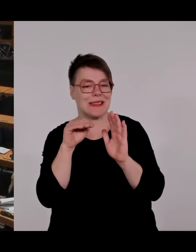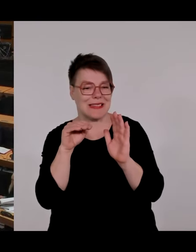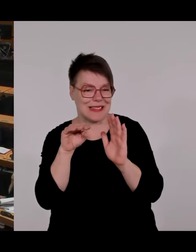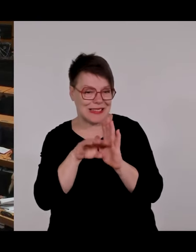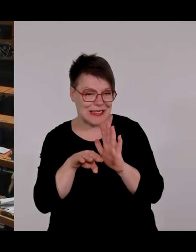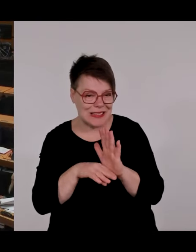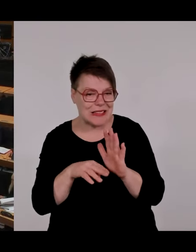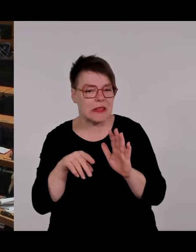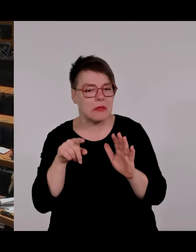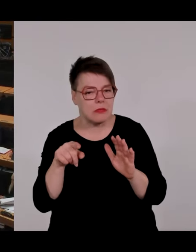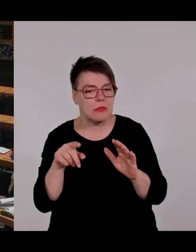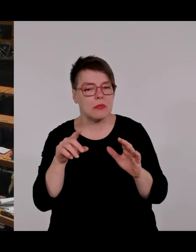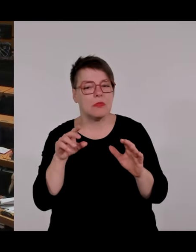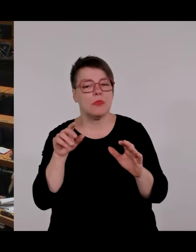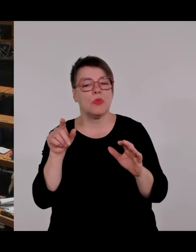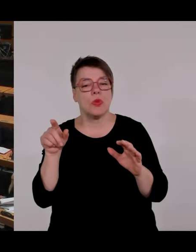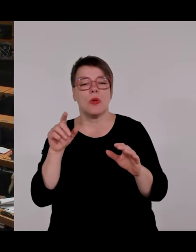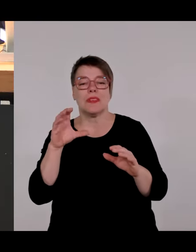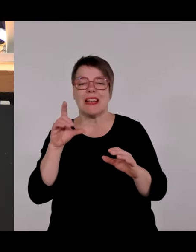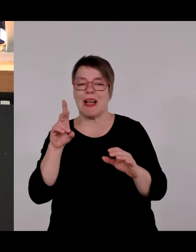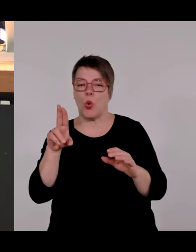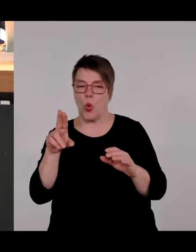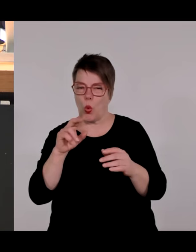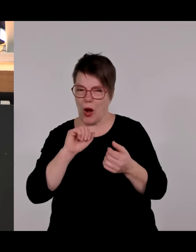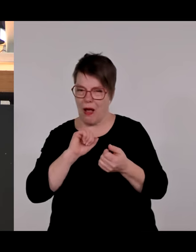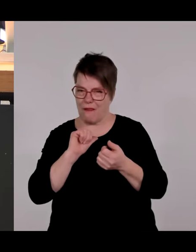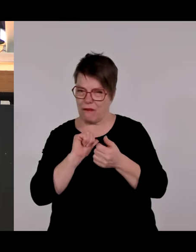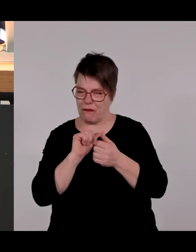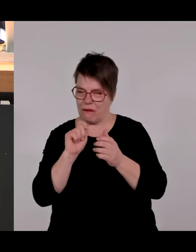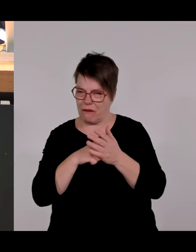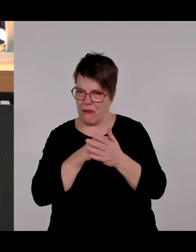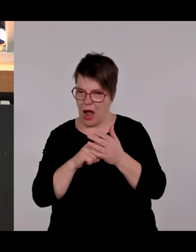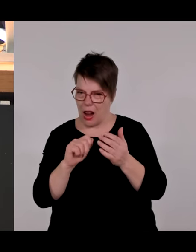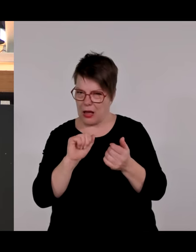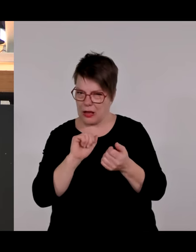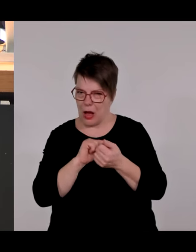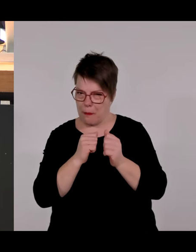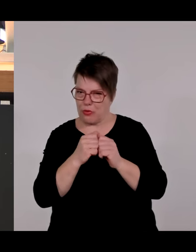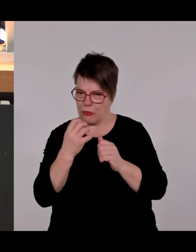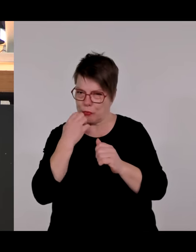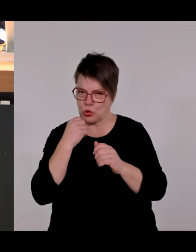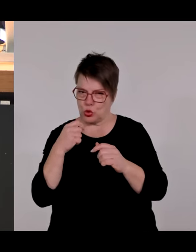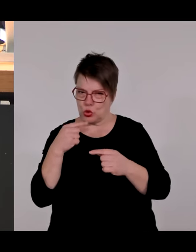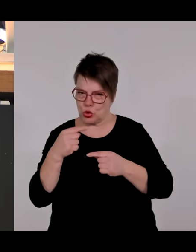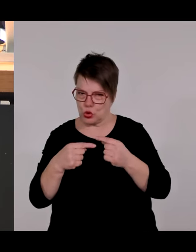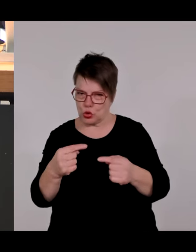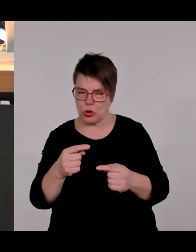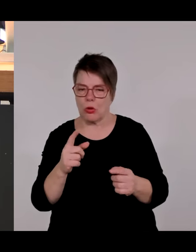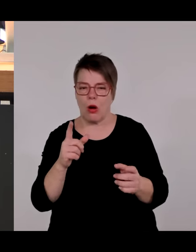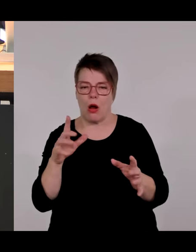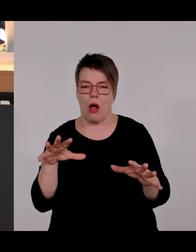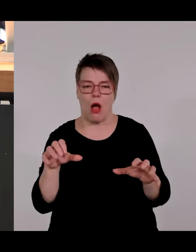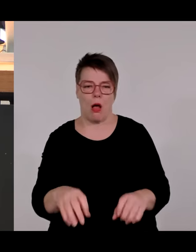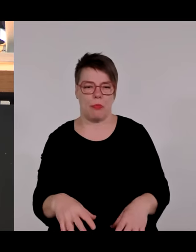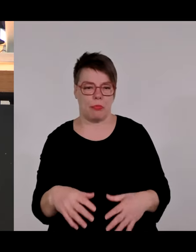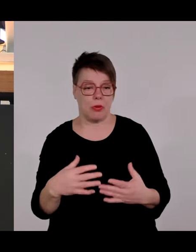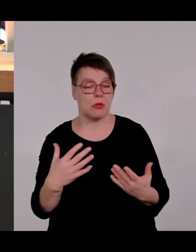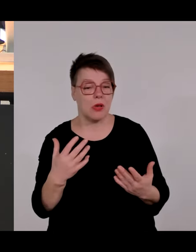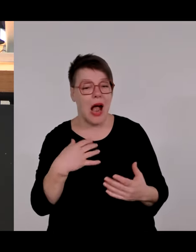Und was beinhaltet dieses Gesetz auch im Rahmen der Polizeiarbeit? Und ich habe es ja schon angesprochen, der Kollege Dräger hat es auch angesprochen, das war alles richtig, was wir gesagt